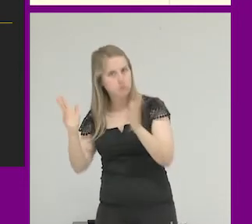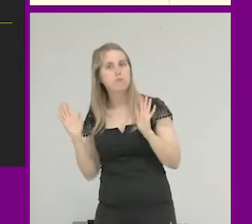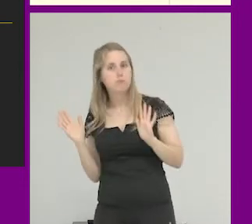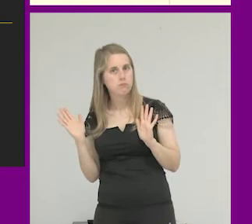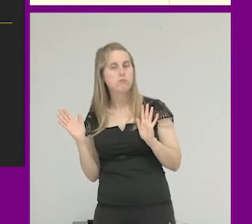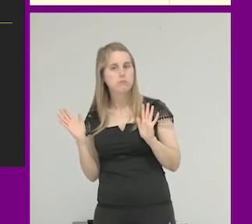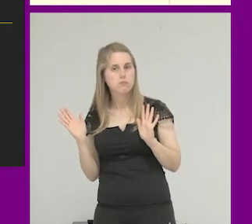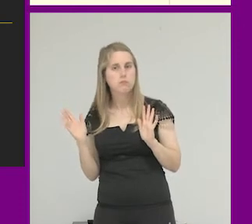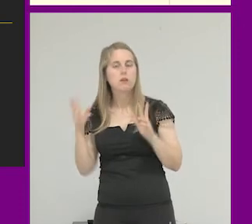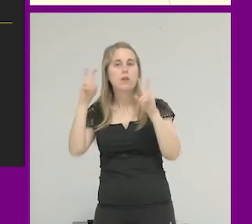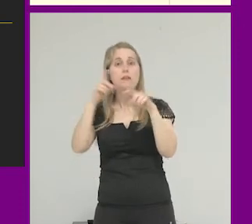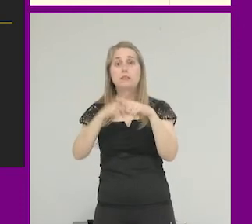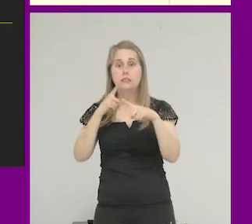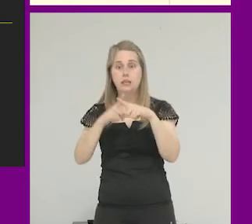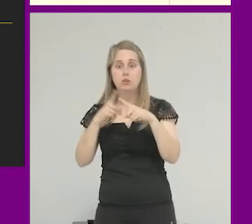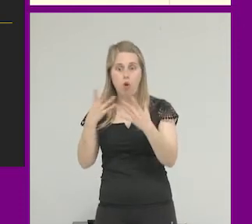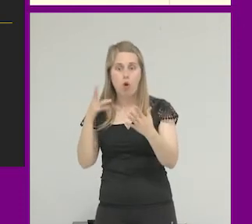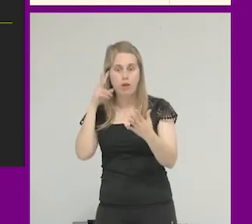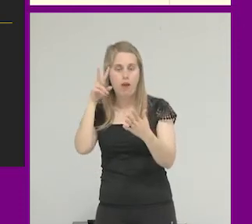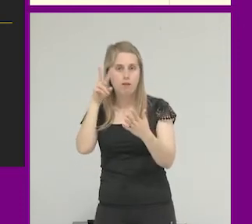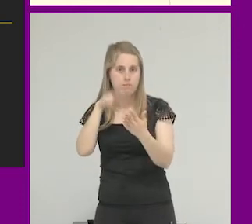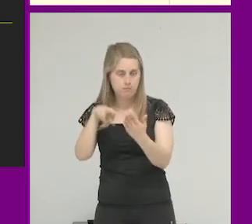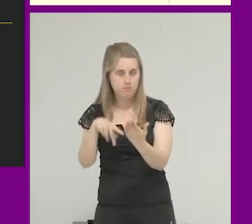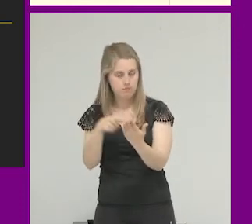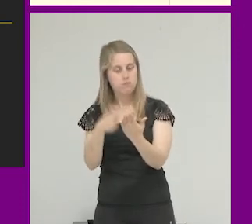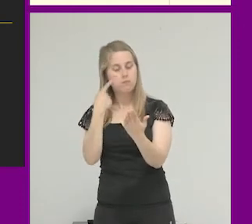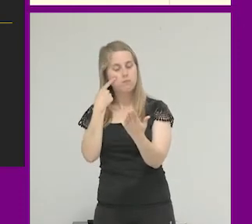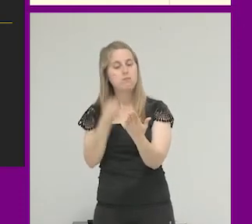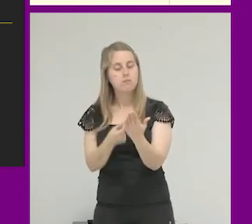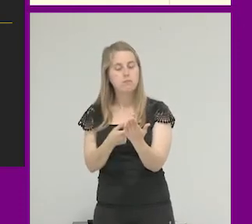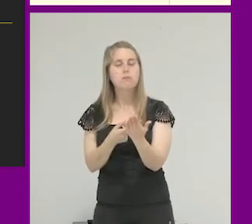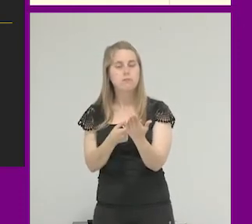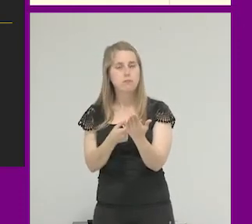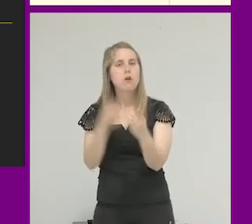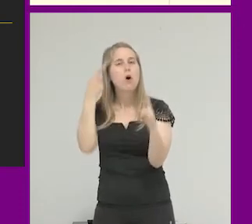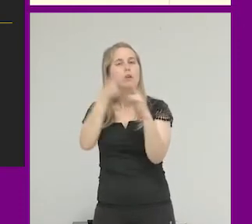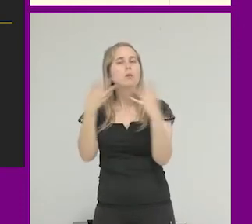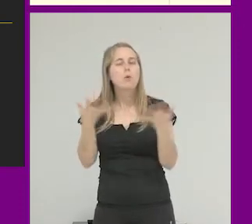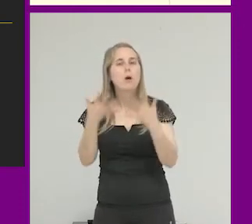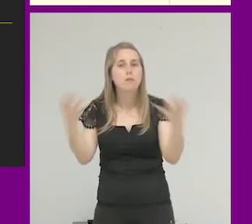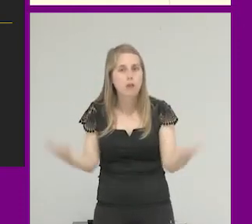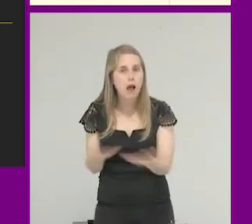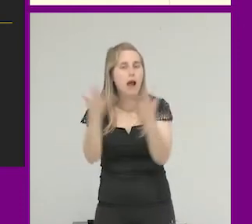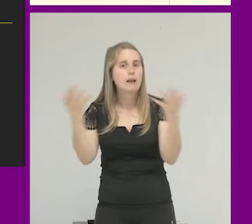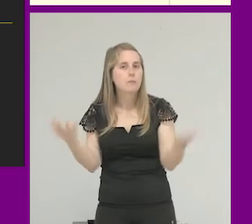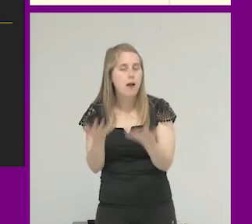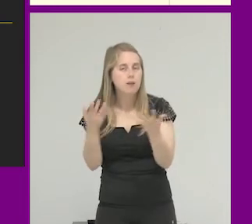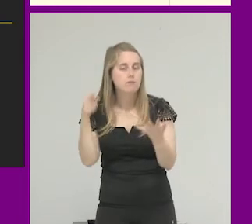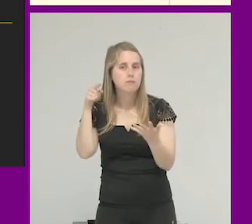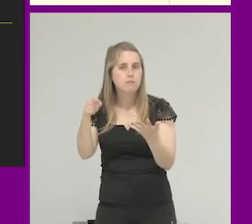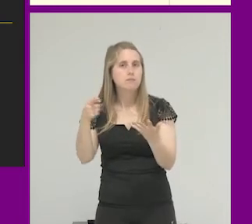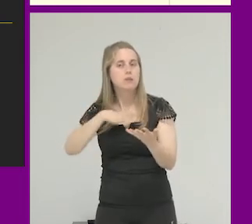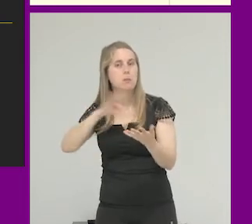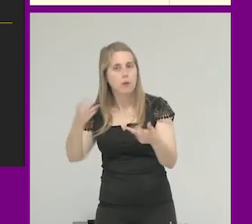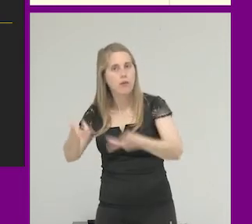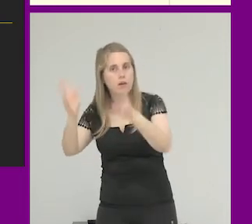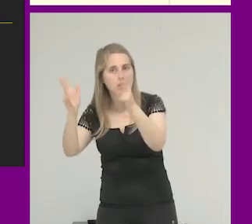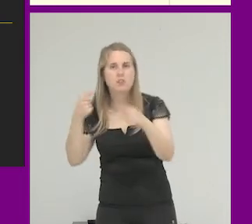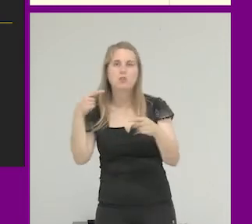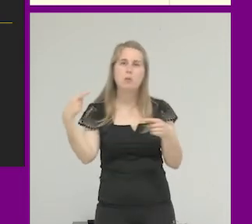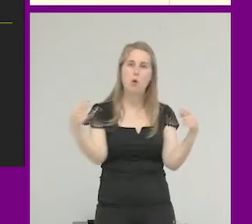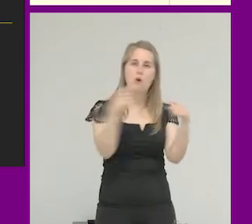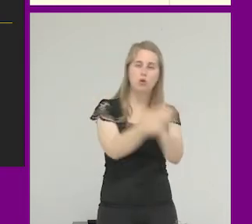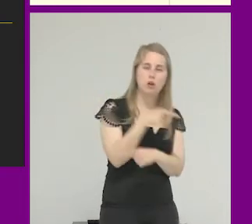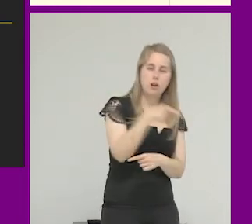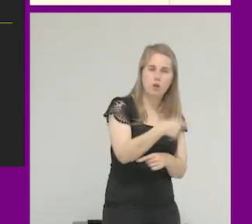Eta sexologiatik egiten den irakurketa honena da, eginan bultzatzen denaren edo egin alden hori soilik da debekuaren beste